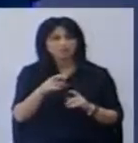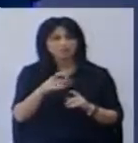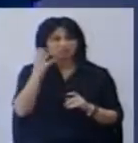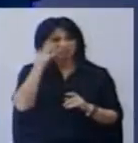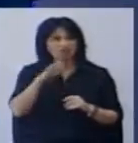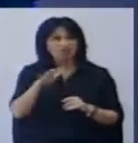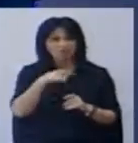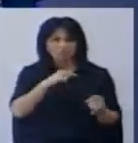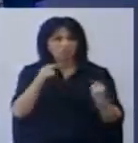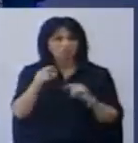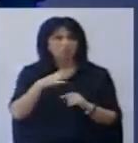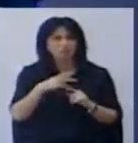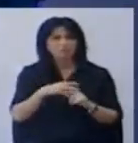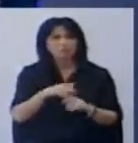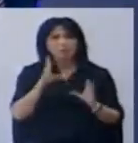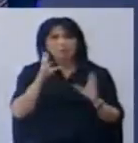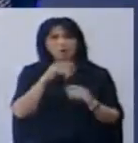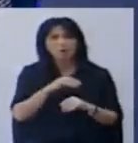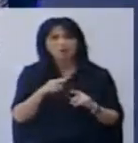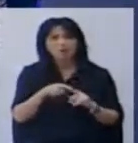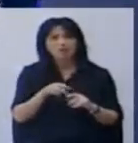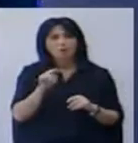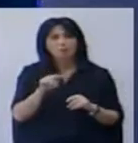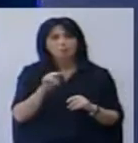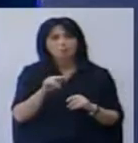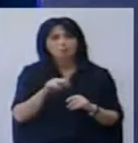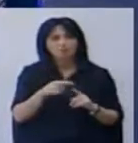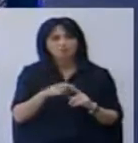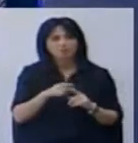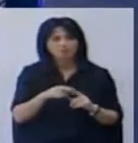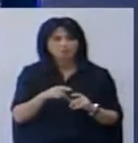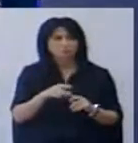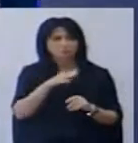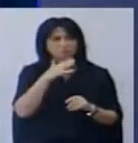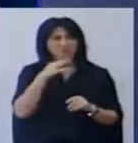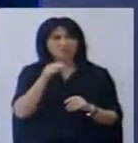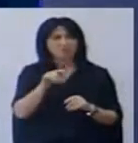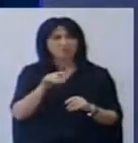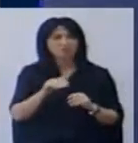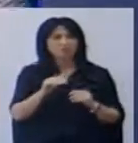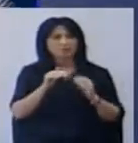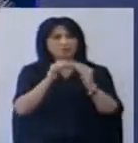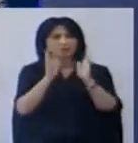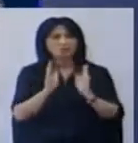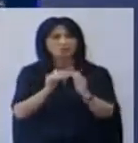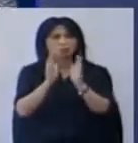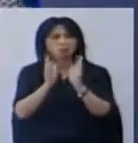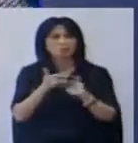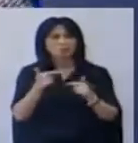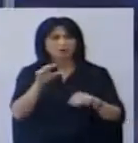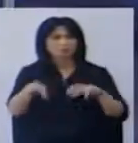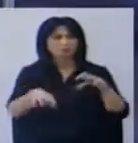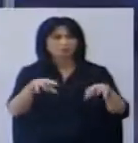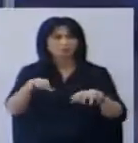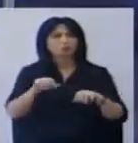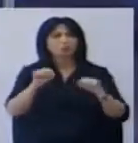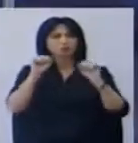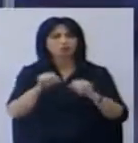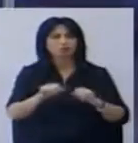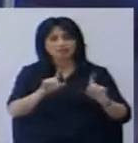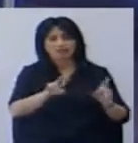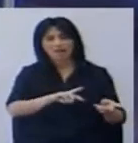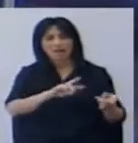ვიბრძოდი მის წინააღმდეგ, ხო? მოახერხა და ფოჩი ალაგმა და ძალიან ბევრ რეგიონში ჯიხურ მომსახურების პრაქტიკა და შეძლო